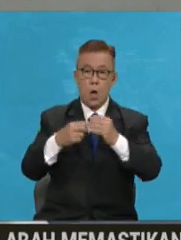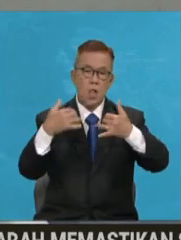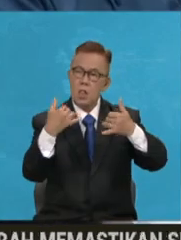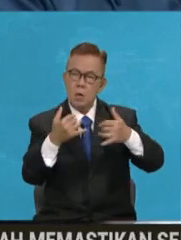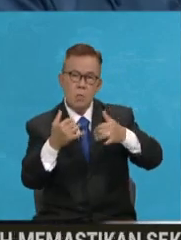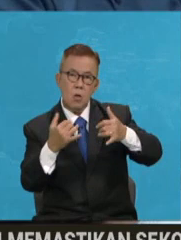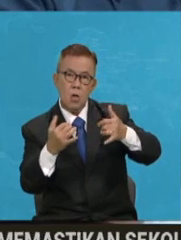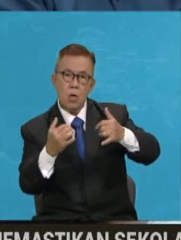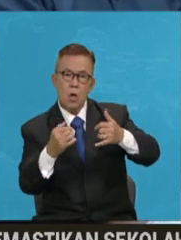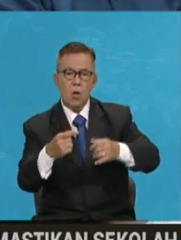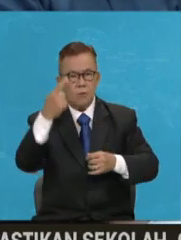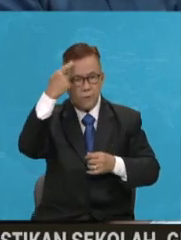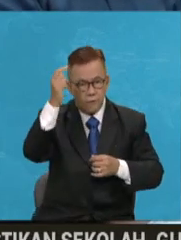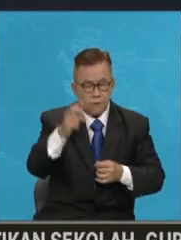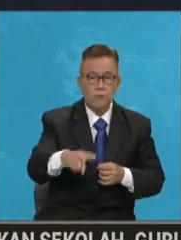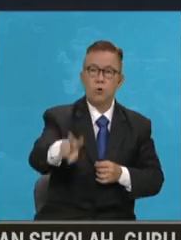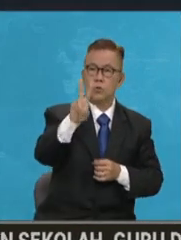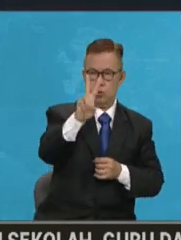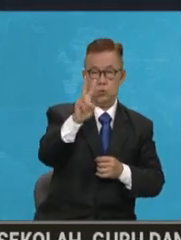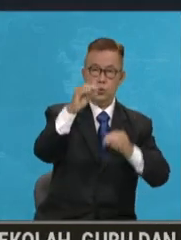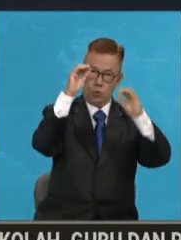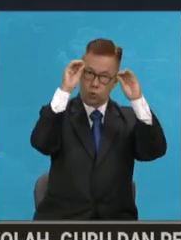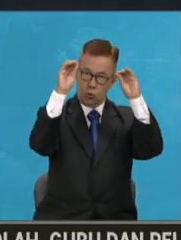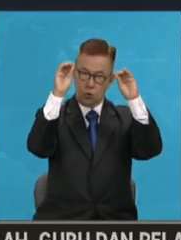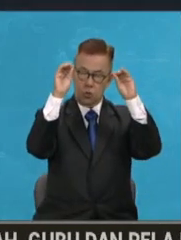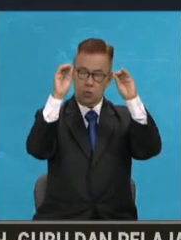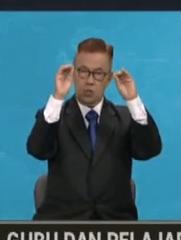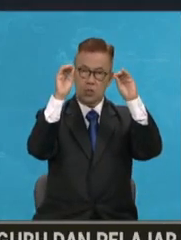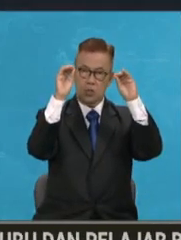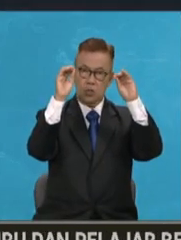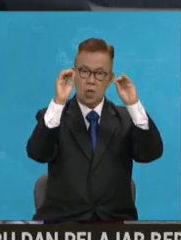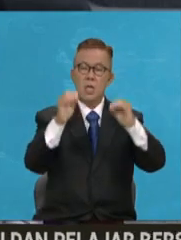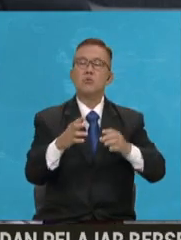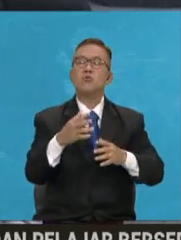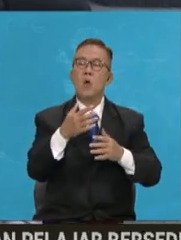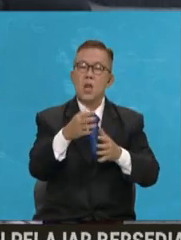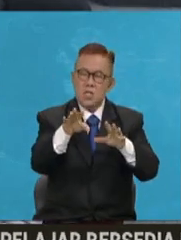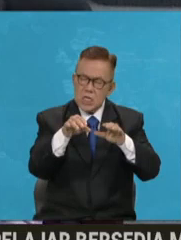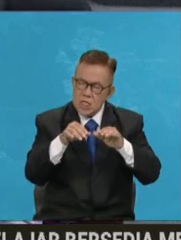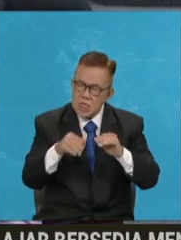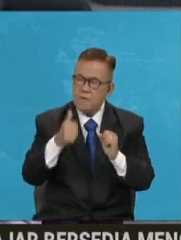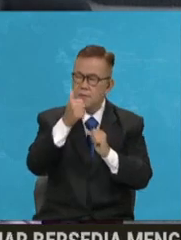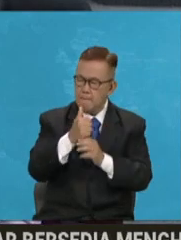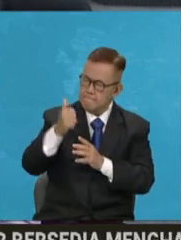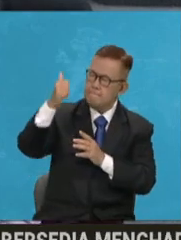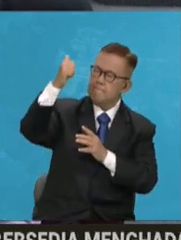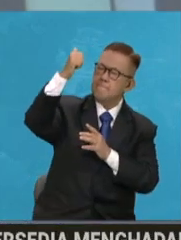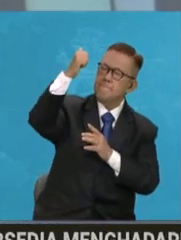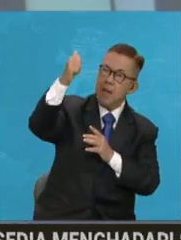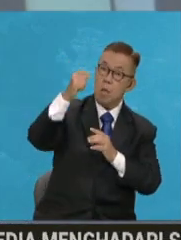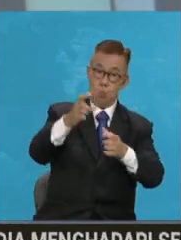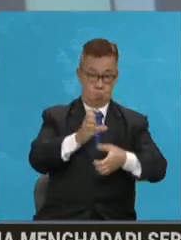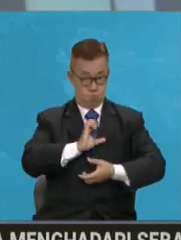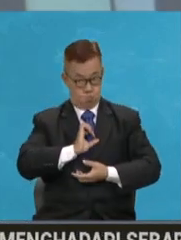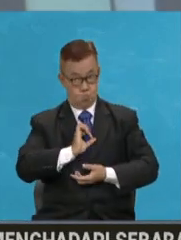selancurkan dengan majelis penghargaan bagi dua orang guru atas penggunaan Anugerah guru Cemerlang activity antara lain bertujuan untuk